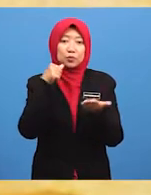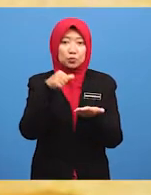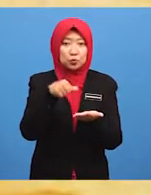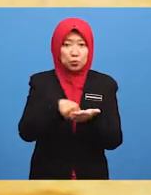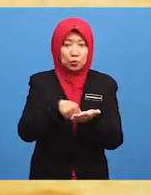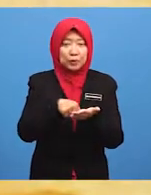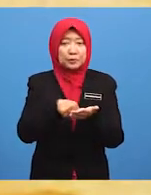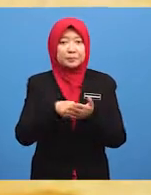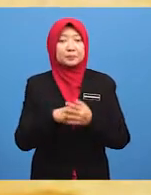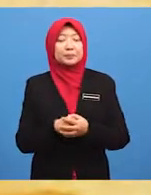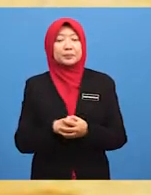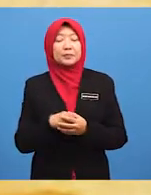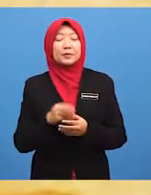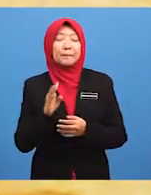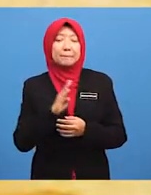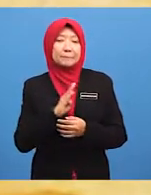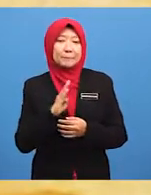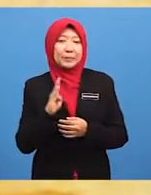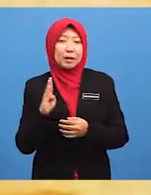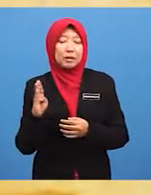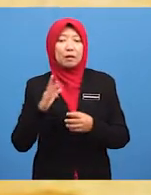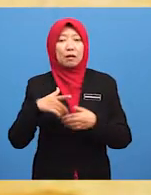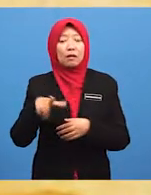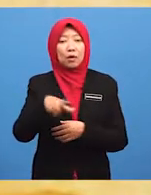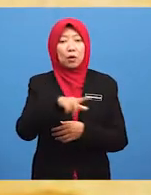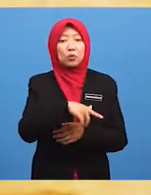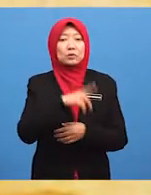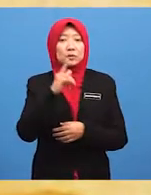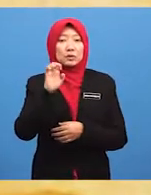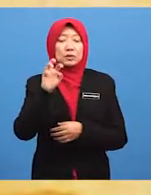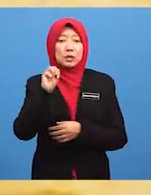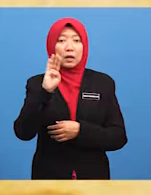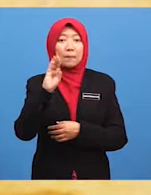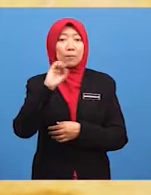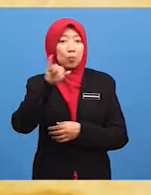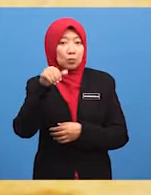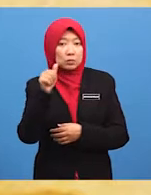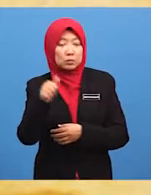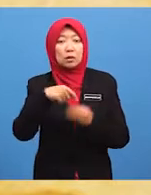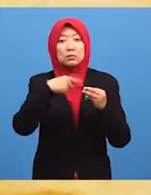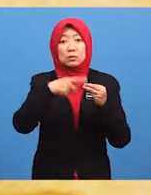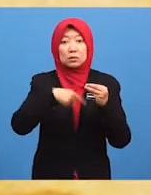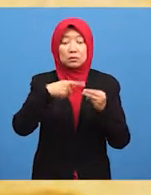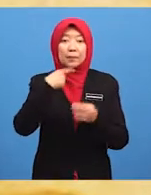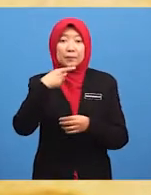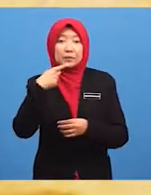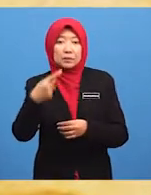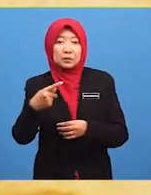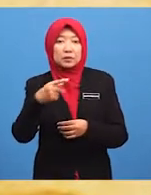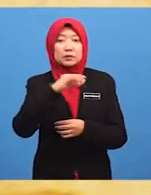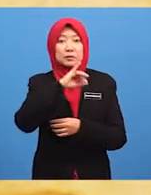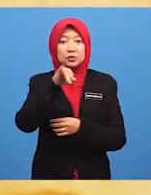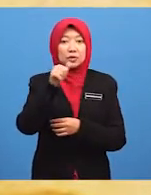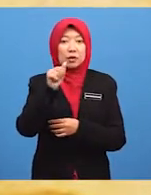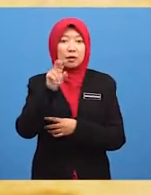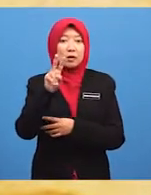Sdok Kok Tong di barat laut Kemboja. Persuratan ini mengisahkan pemerintahan Jayavarman